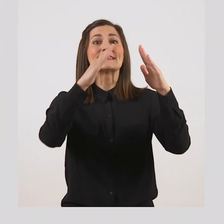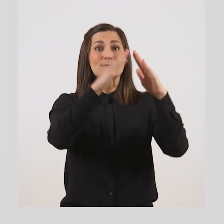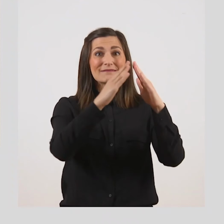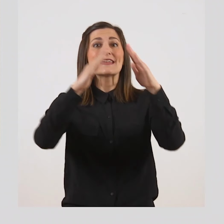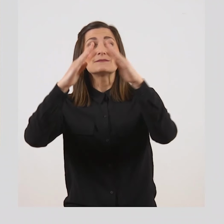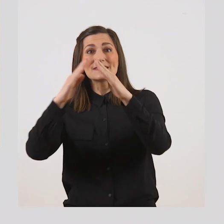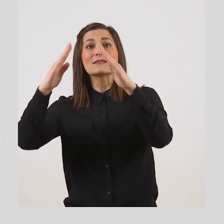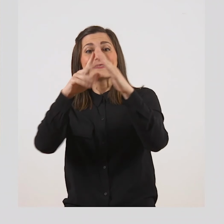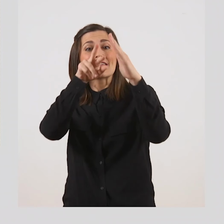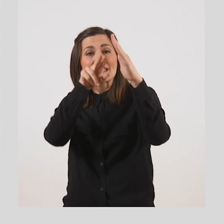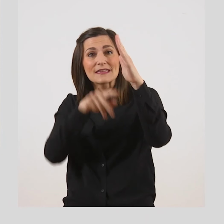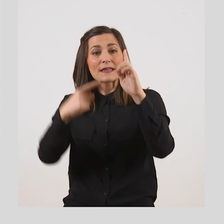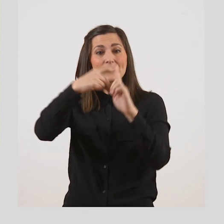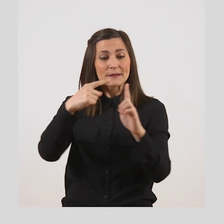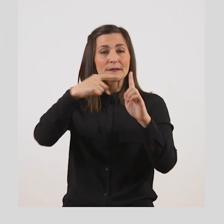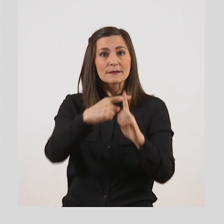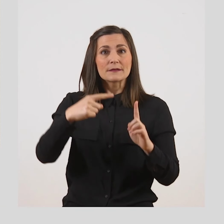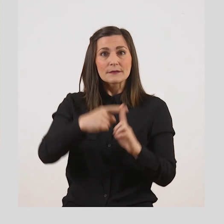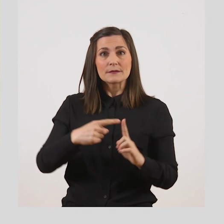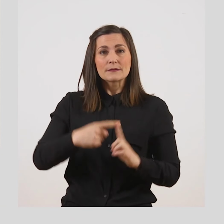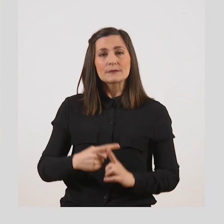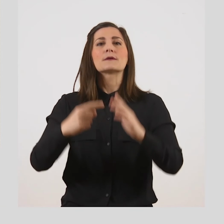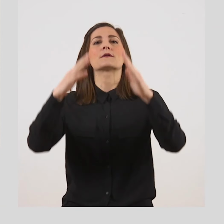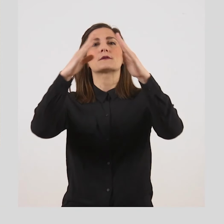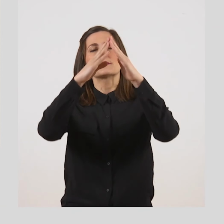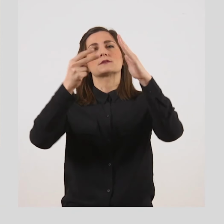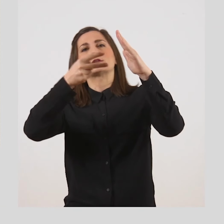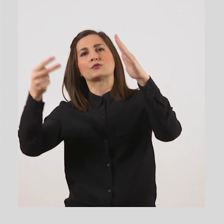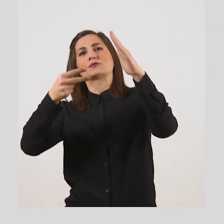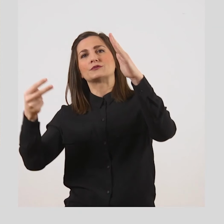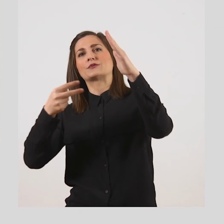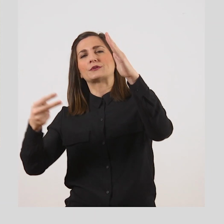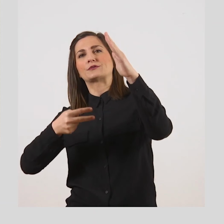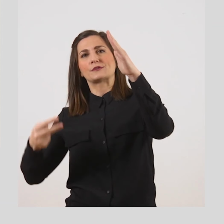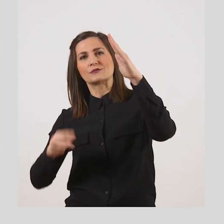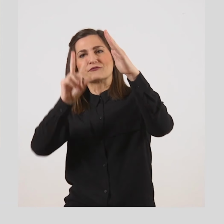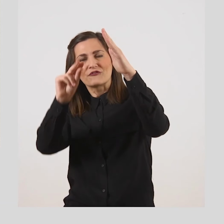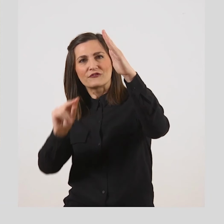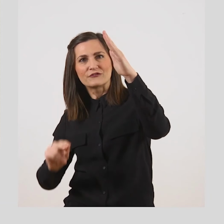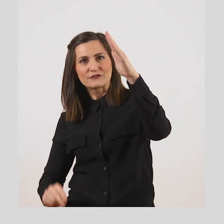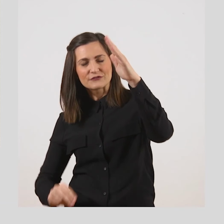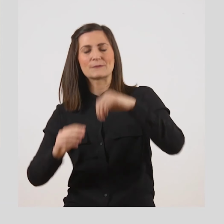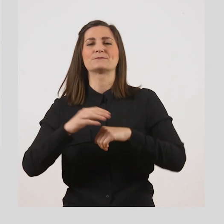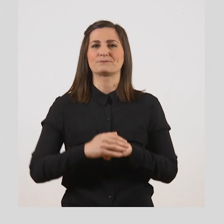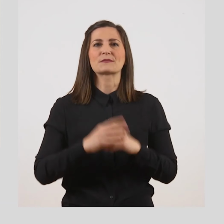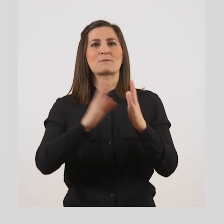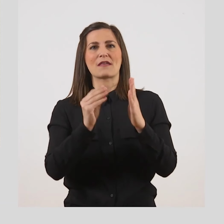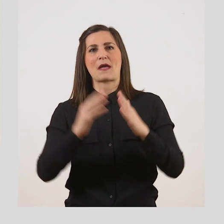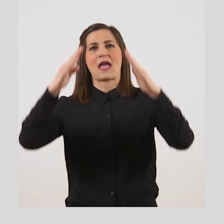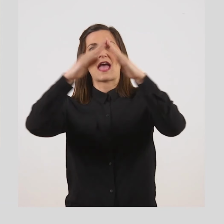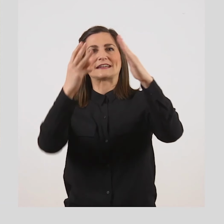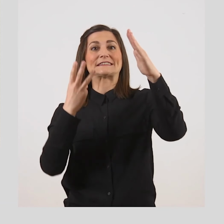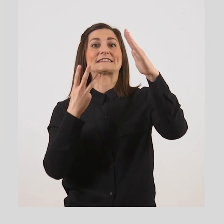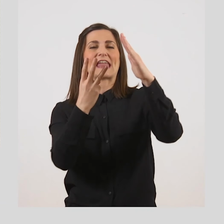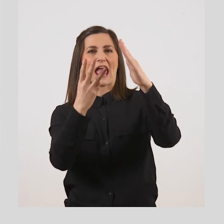ζουν τα ζευγαράκια, οι παρεούλες των αριθμών, που φτιάχνουν τον αριθμό που είναι στη στέγη. Πάμε να δούμε το 3, που είναι και